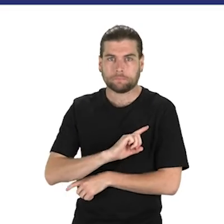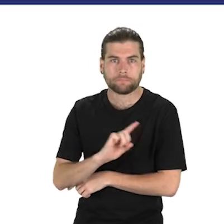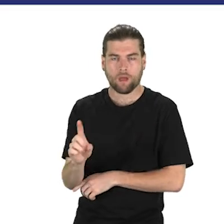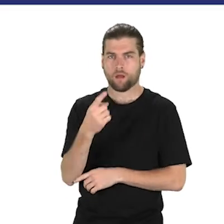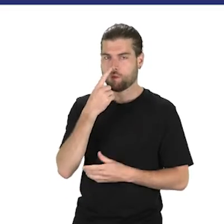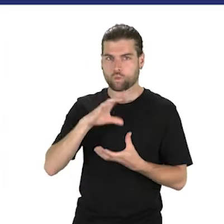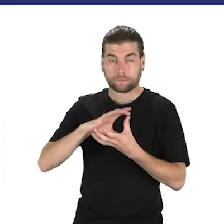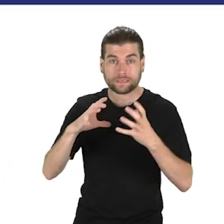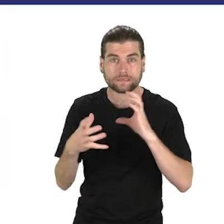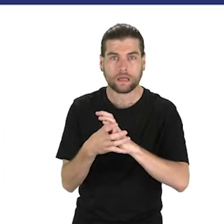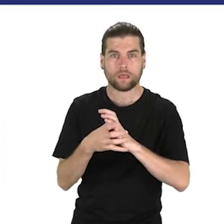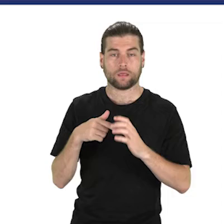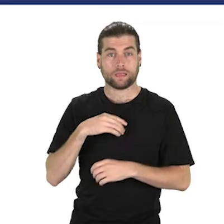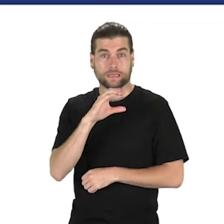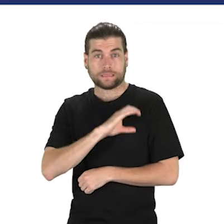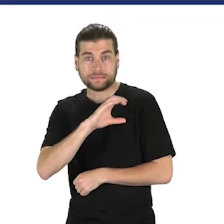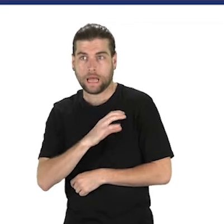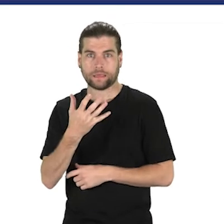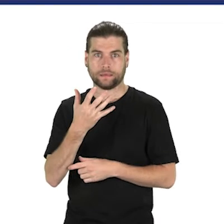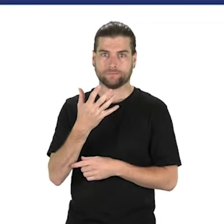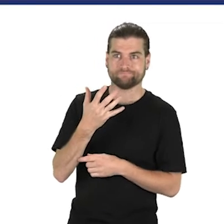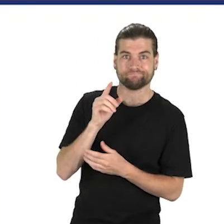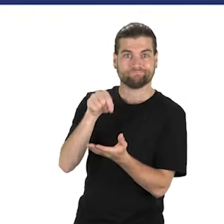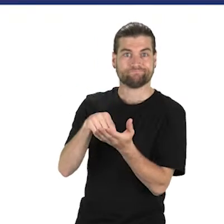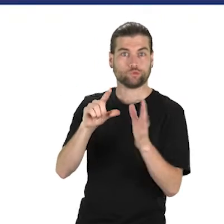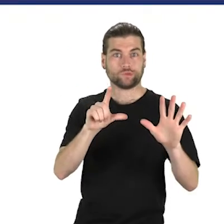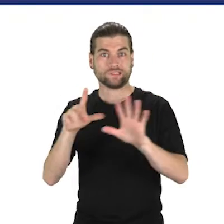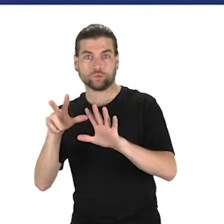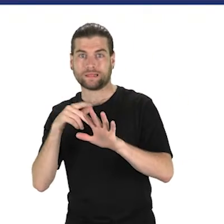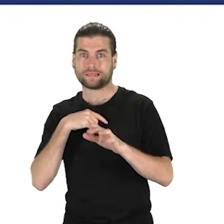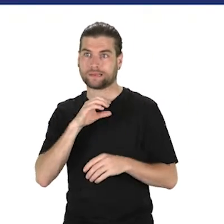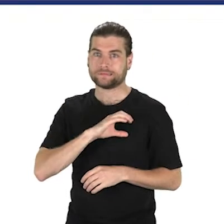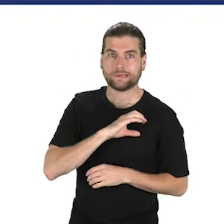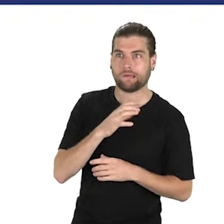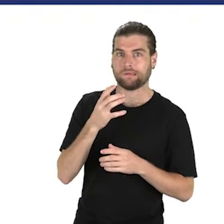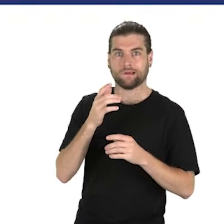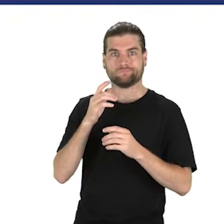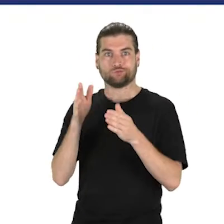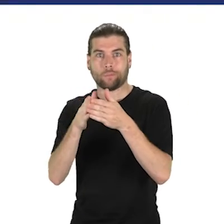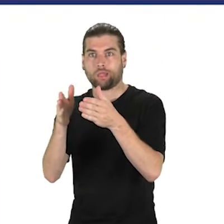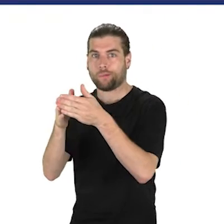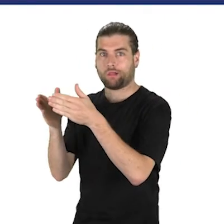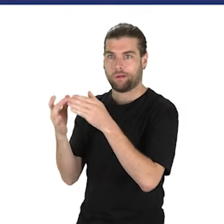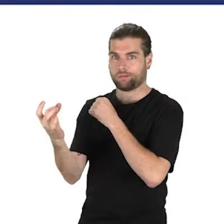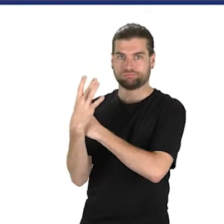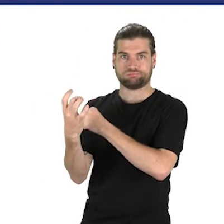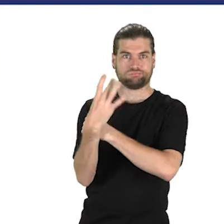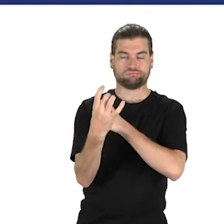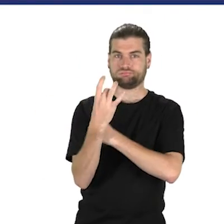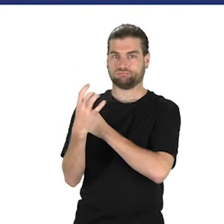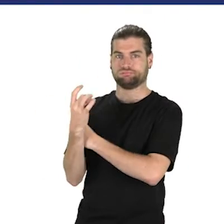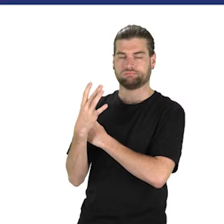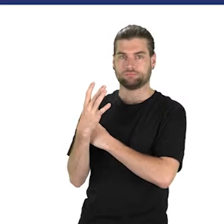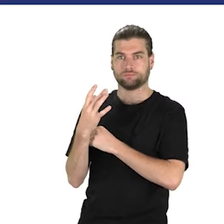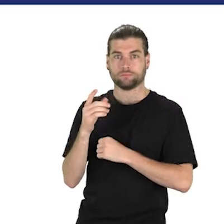Ça ne suffisait pas. C'était compliqué. Je fais des démarches partout, dans des îles. J'avais que des